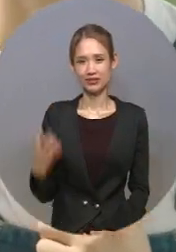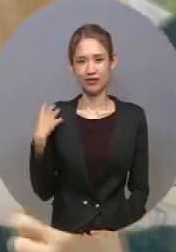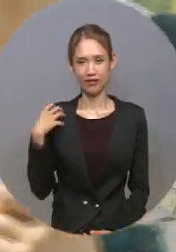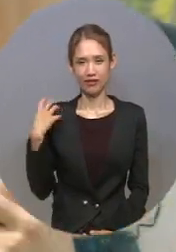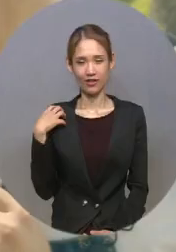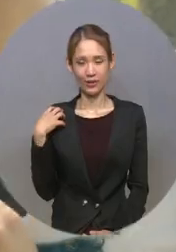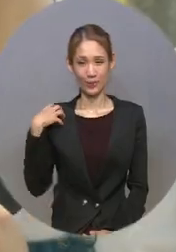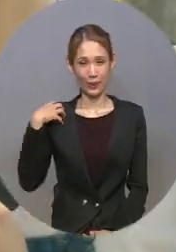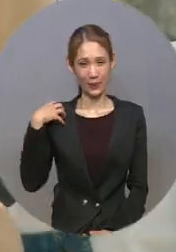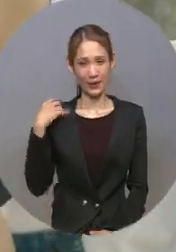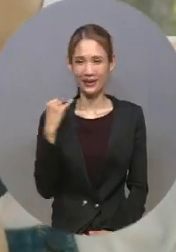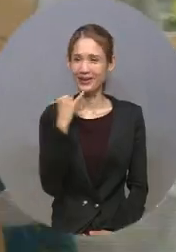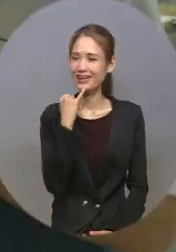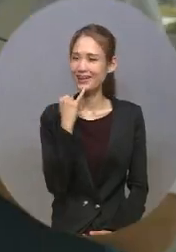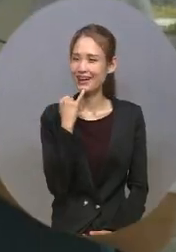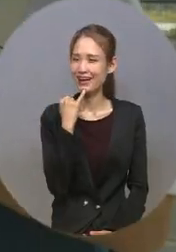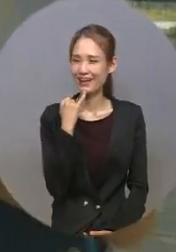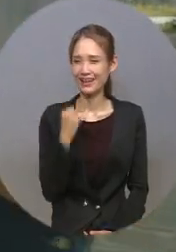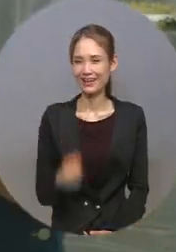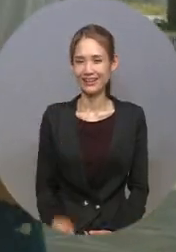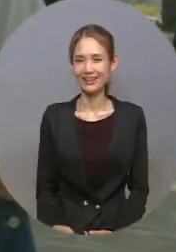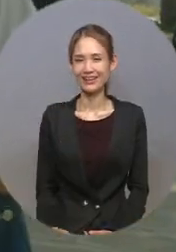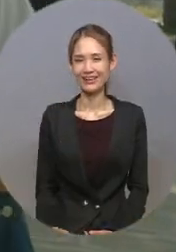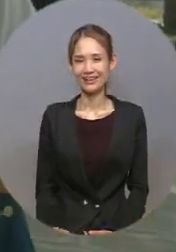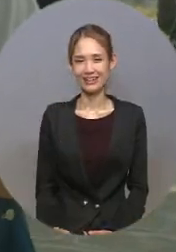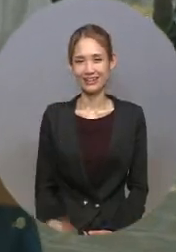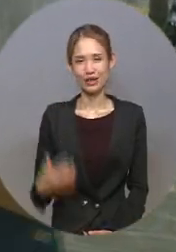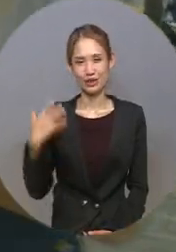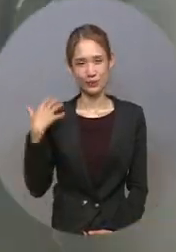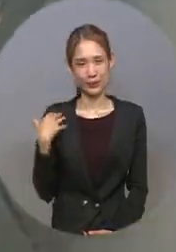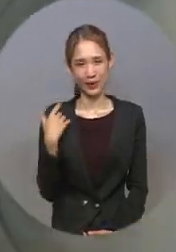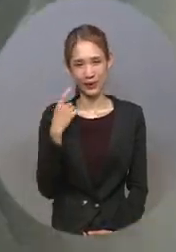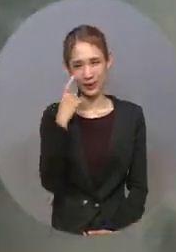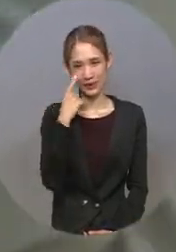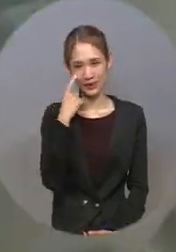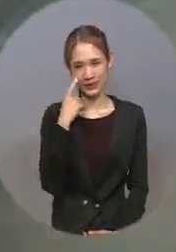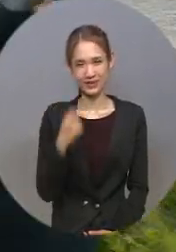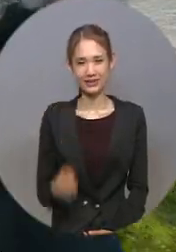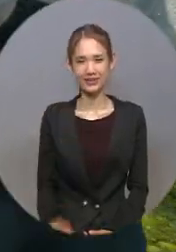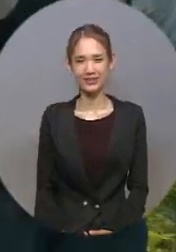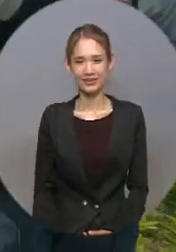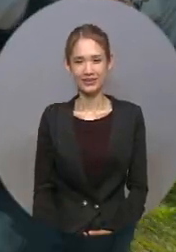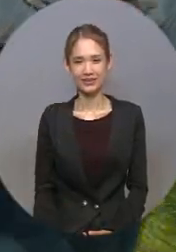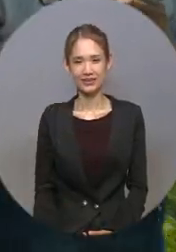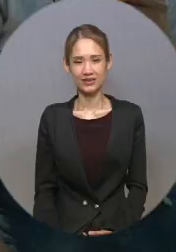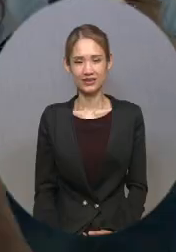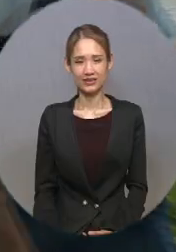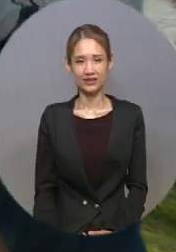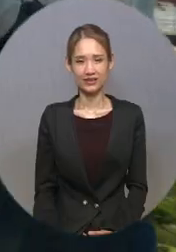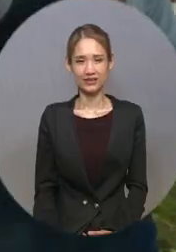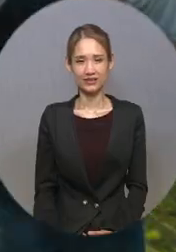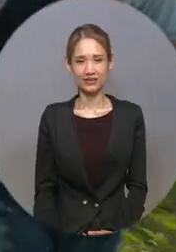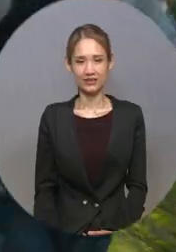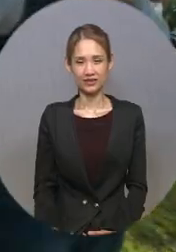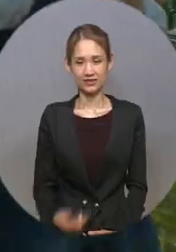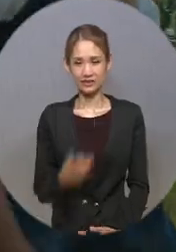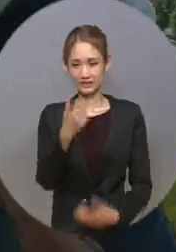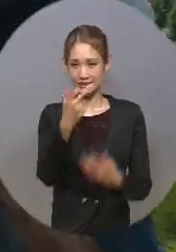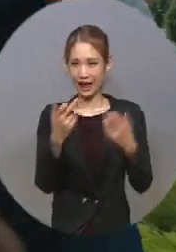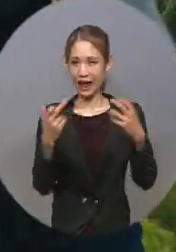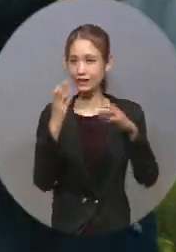어허! 야, 좀 내려줘. 추리야, 좀 내려줘. 오빠가 좀 내려주라, 이게. 아니, 지금 올리셔도 될 것 같아요. 내려줘. 지명이가 산